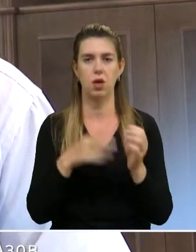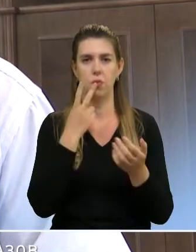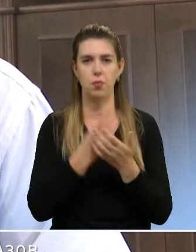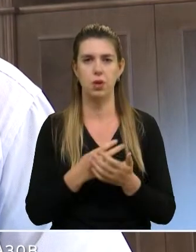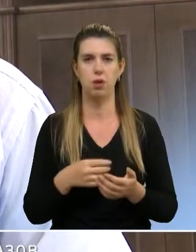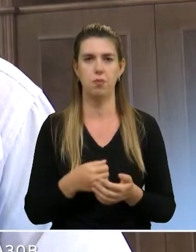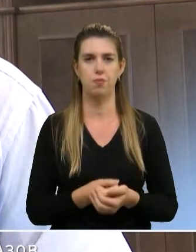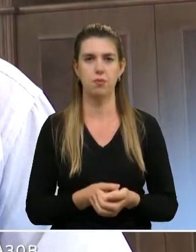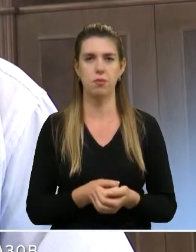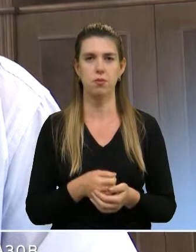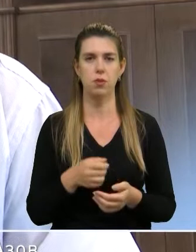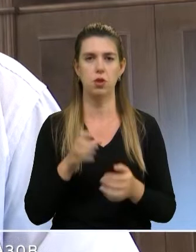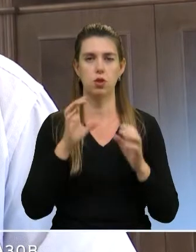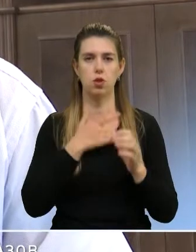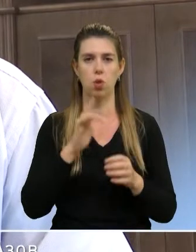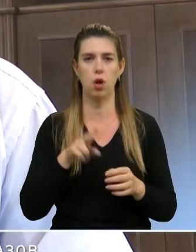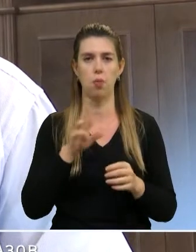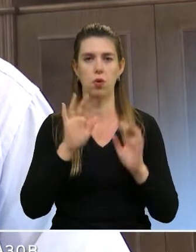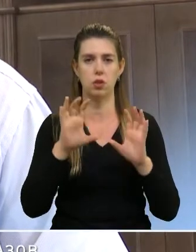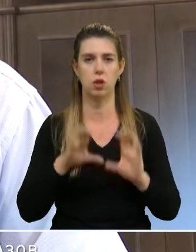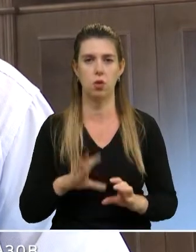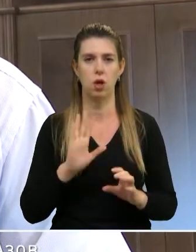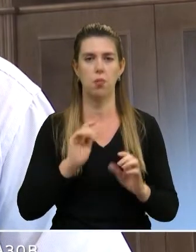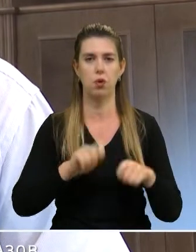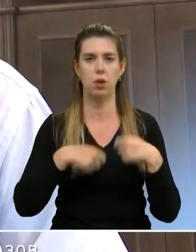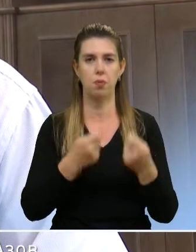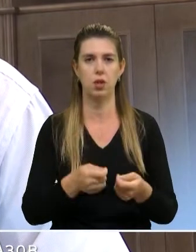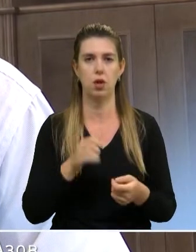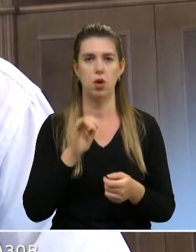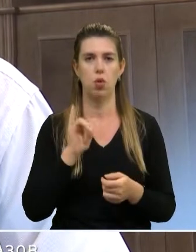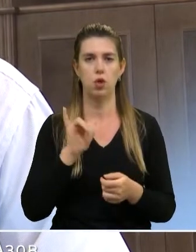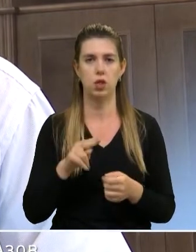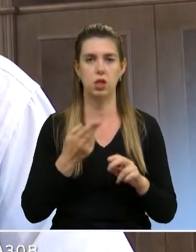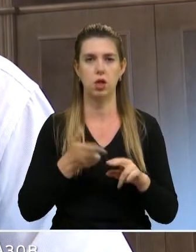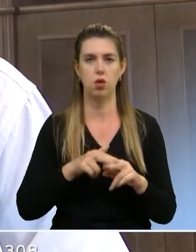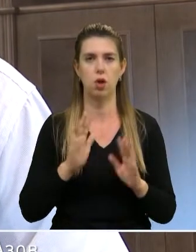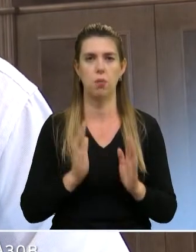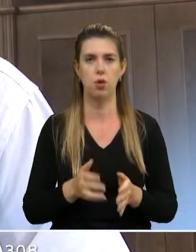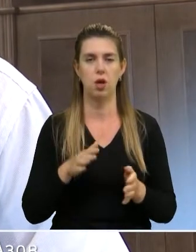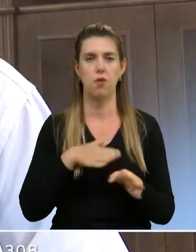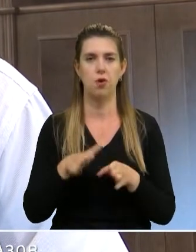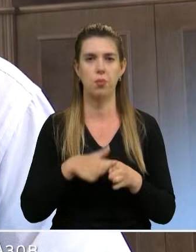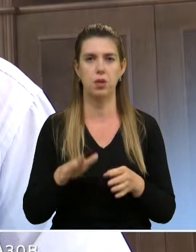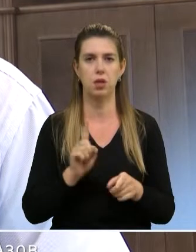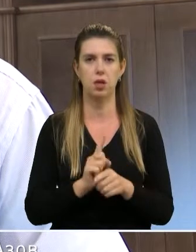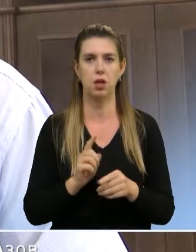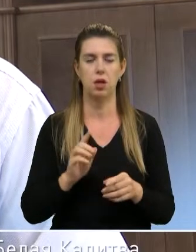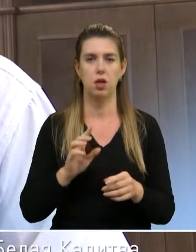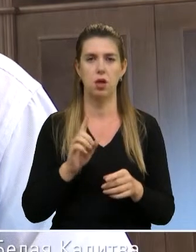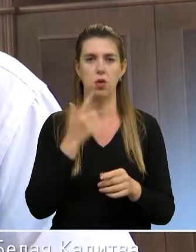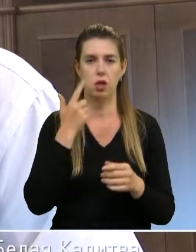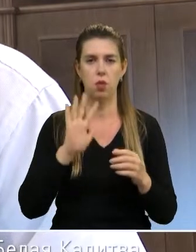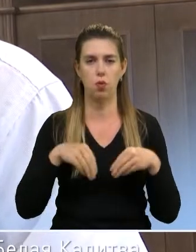они строго по закону. Будет выделен компенсационный участок, на котором будет выполнено компенсационное